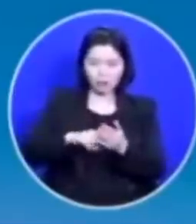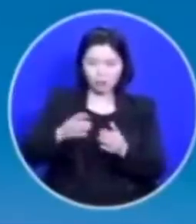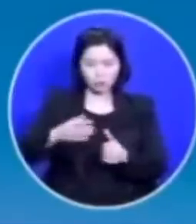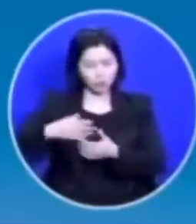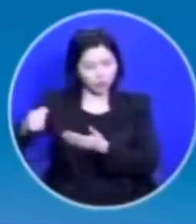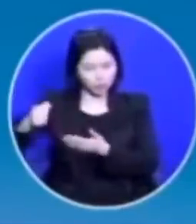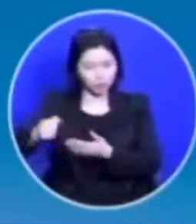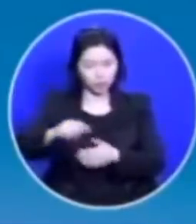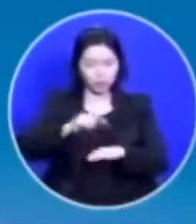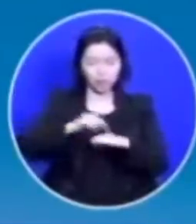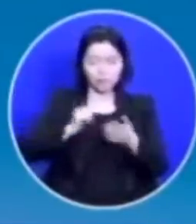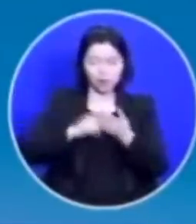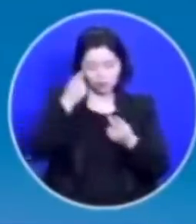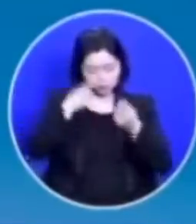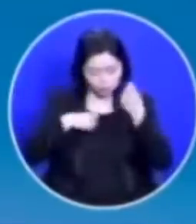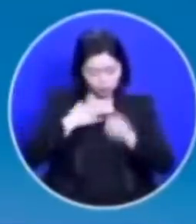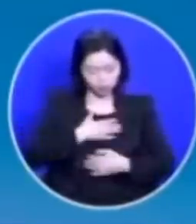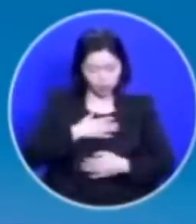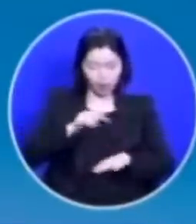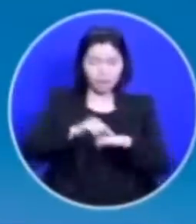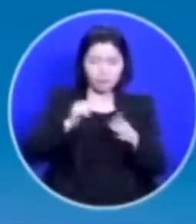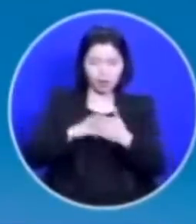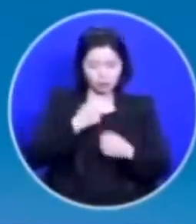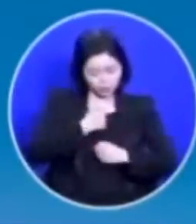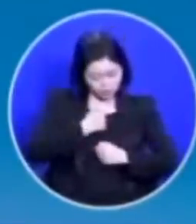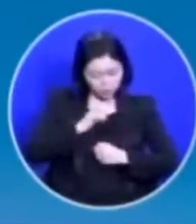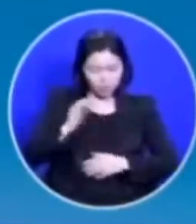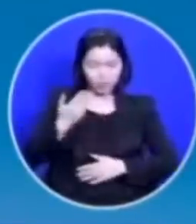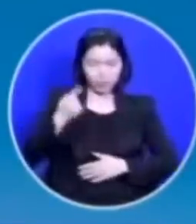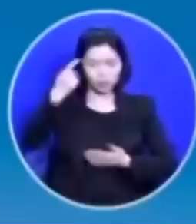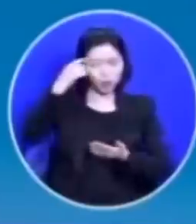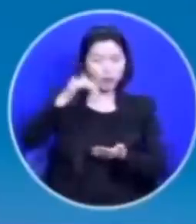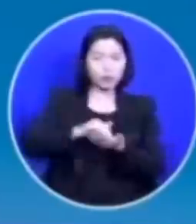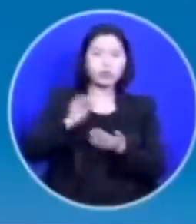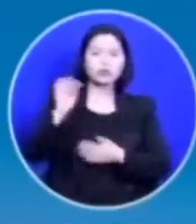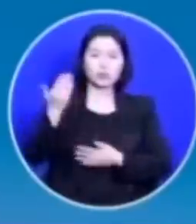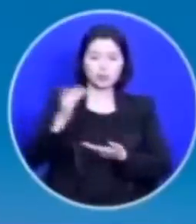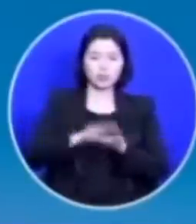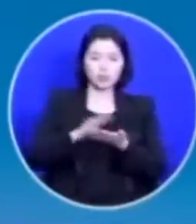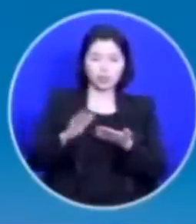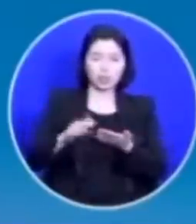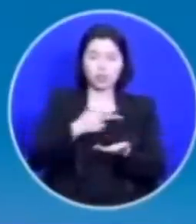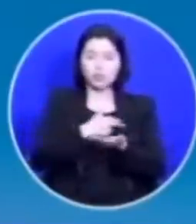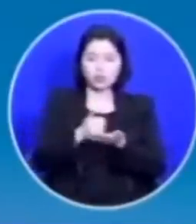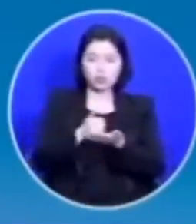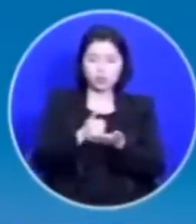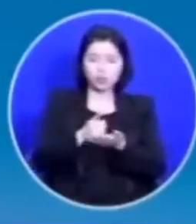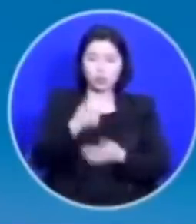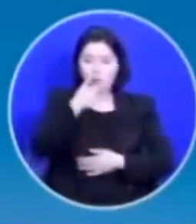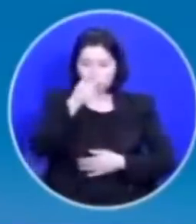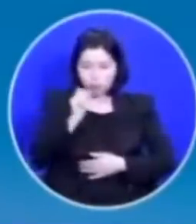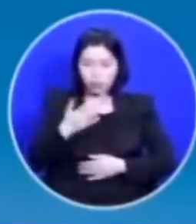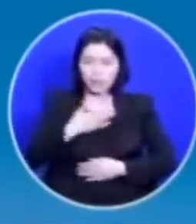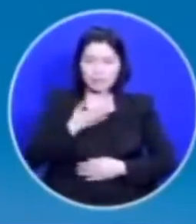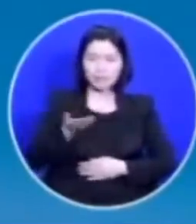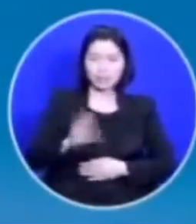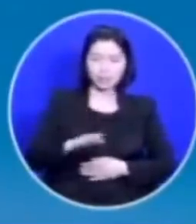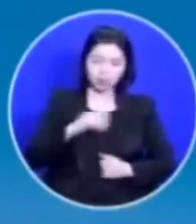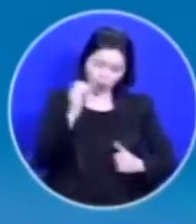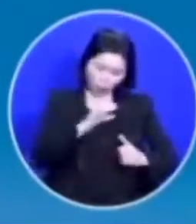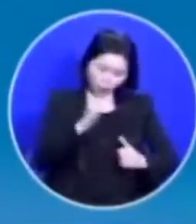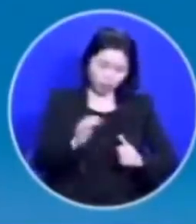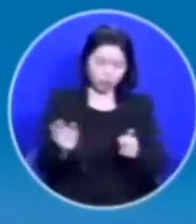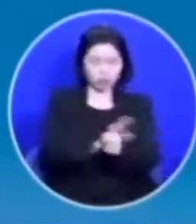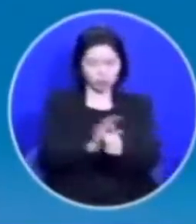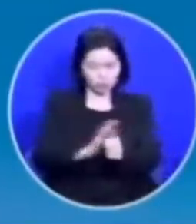풉니다 마음을 지켜 써야 했는데 후에도 듭니다 주님 뭐지 란 저지만 혼도 내쉬고